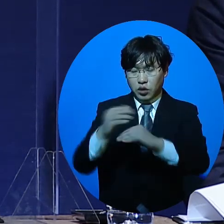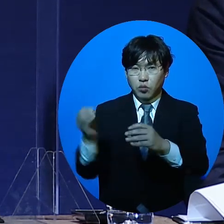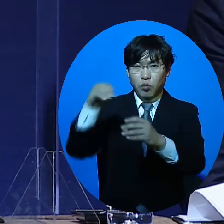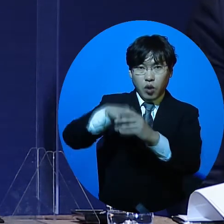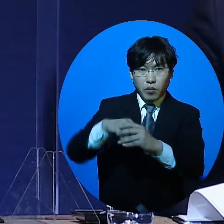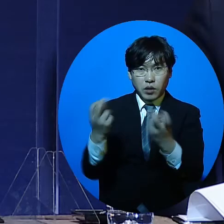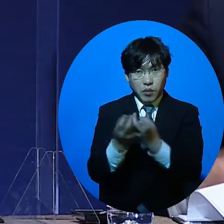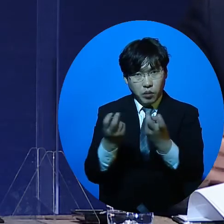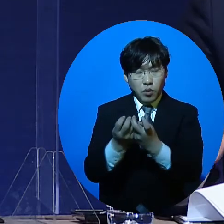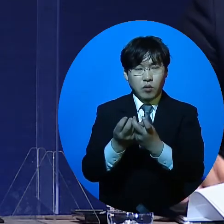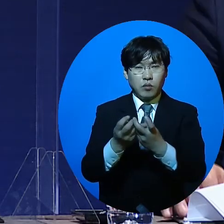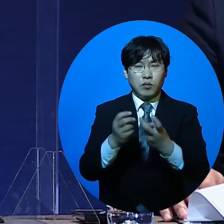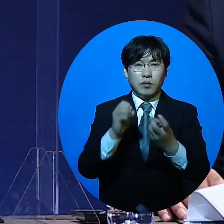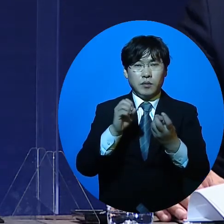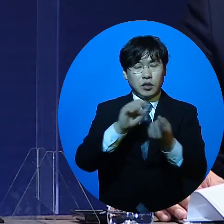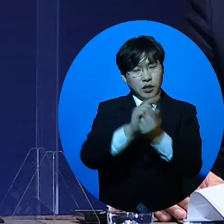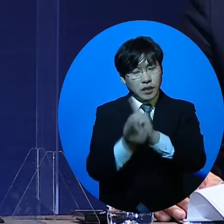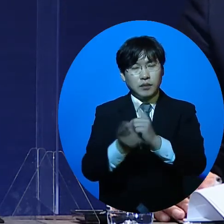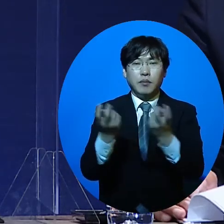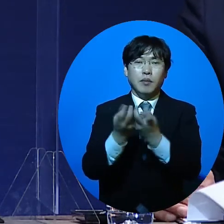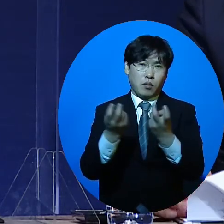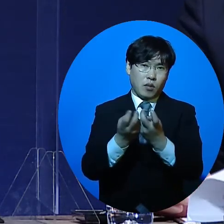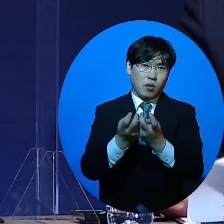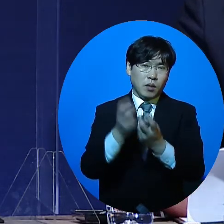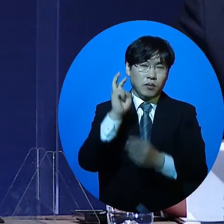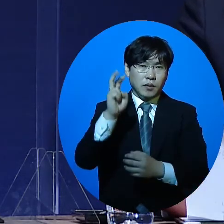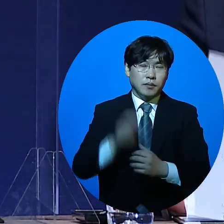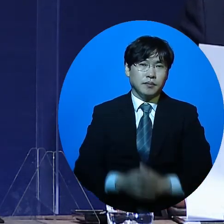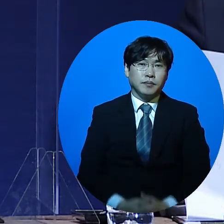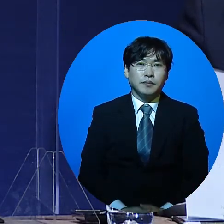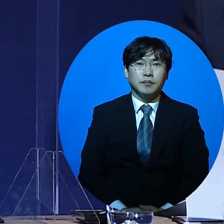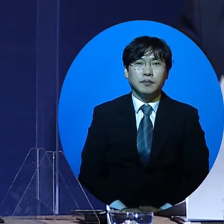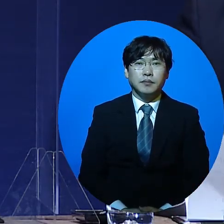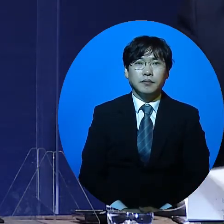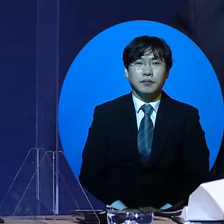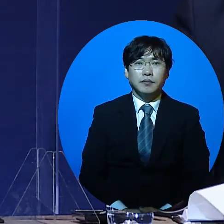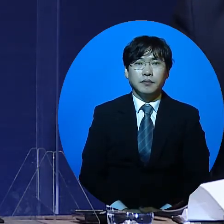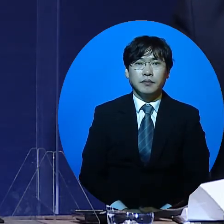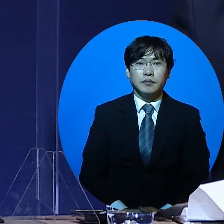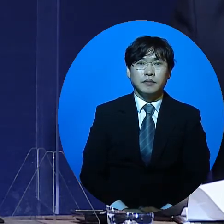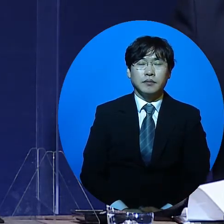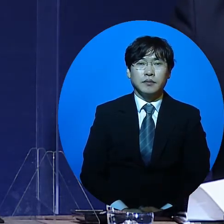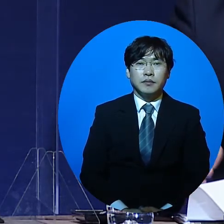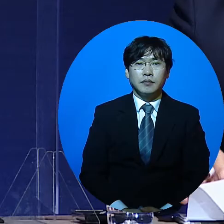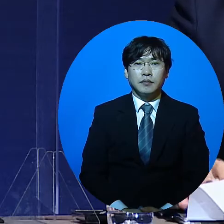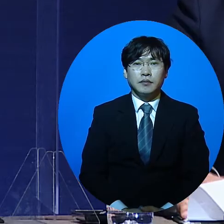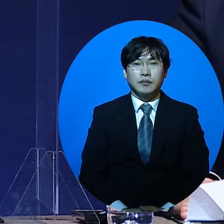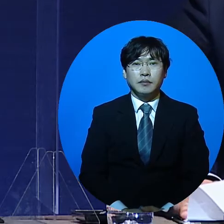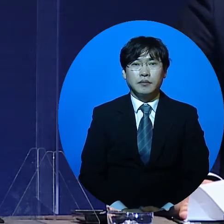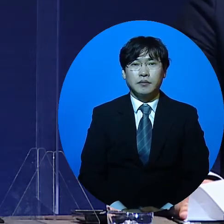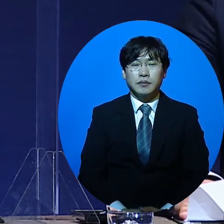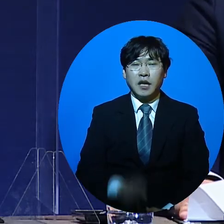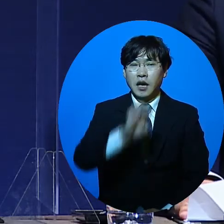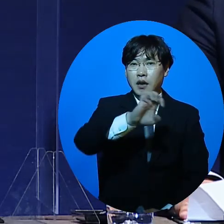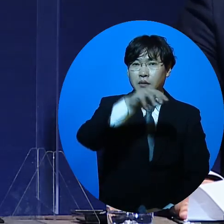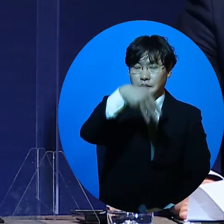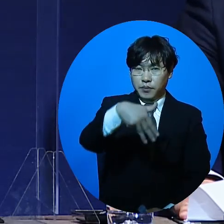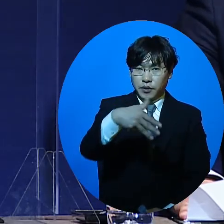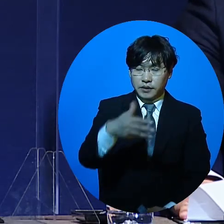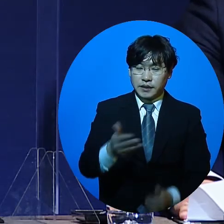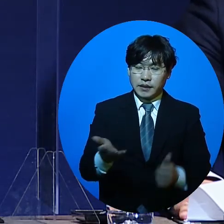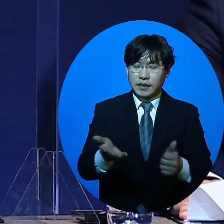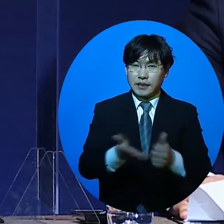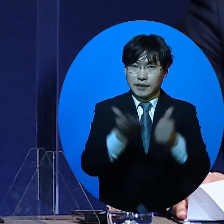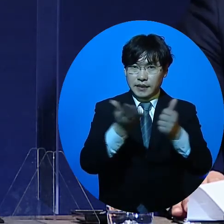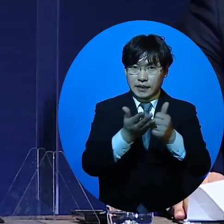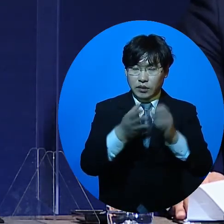질문에 답변을 드렸는데요. 제가 오늘 와서 가만히 우리 저기 평창기념재단에 우리 사무처장님 와 계시는데,